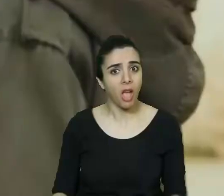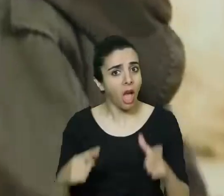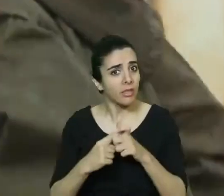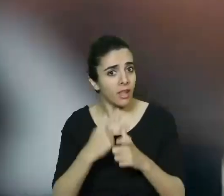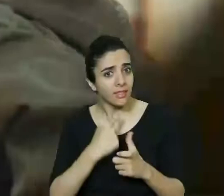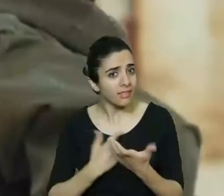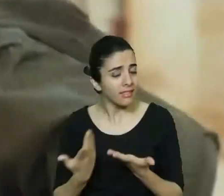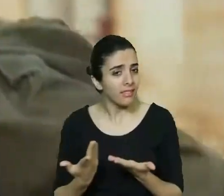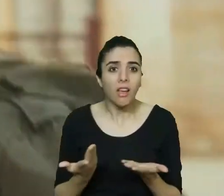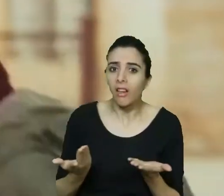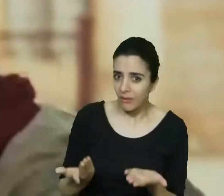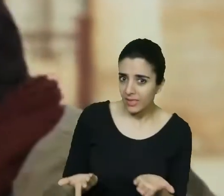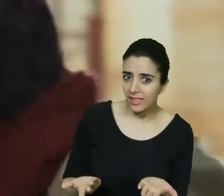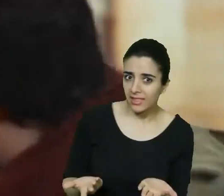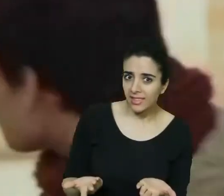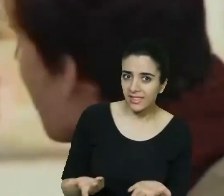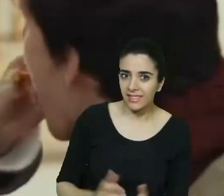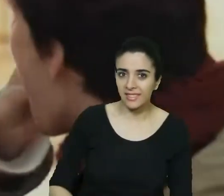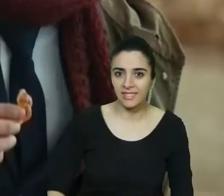ya